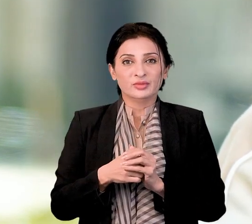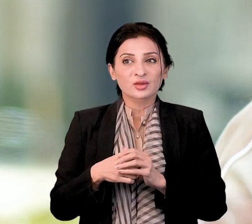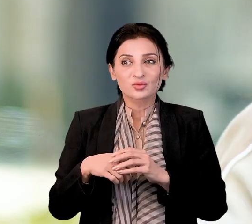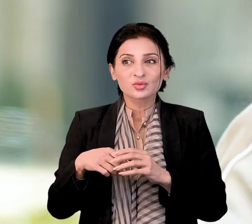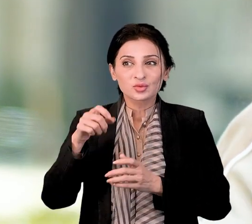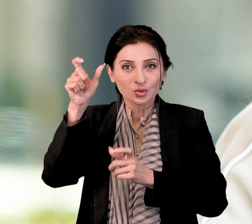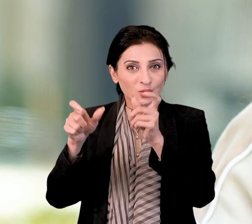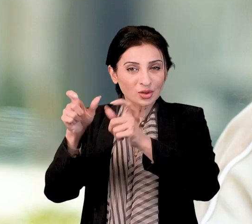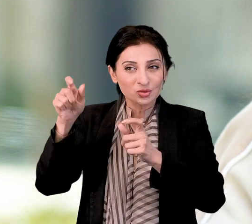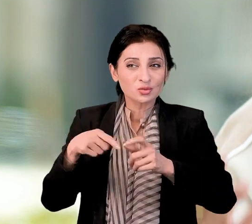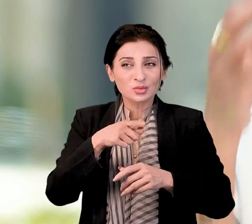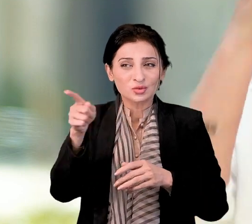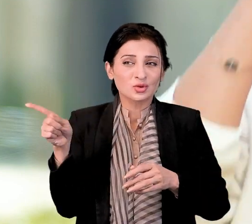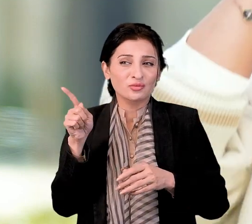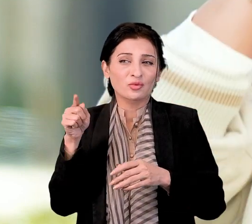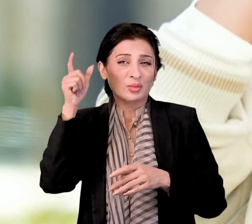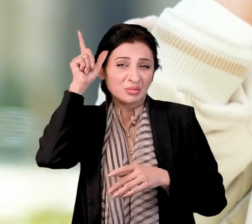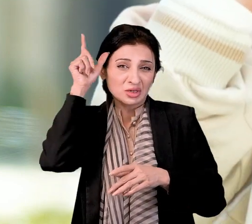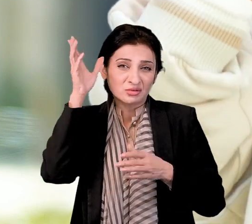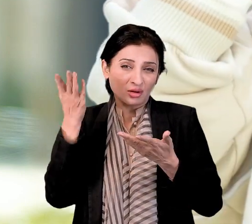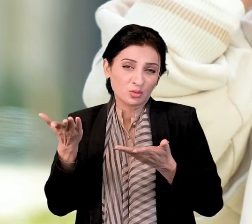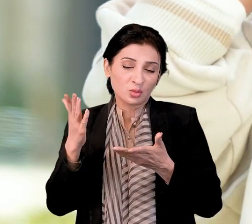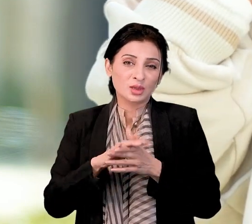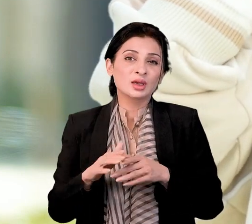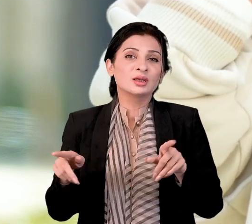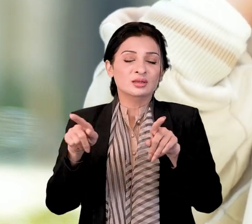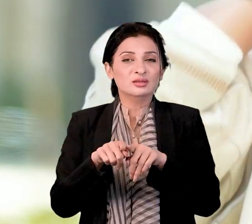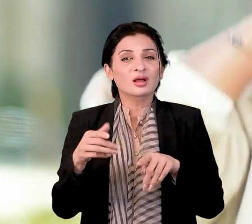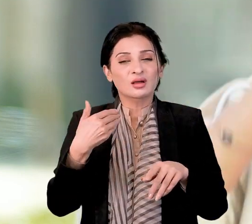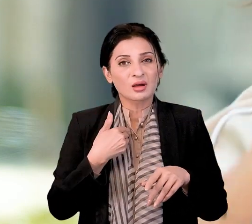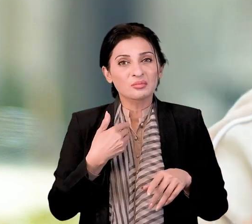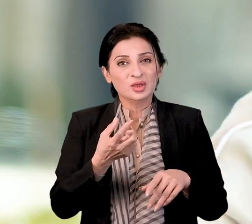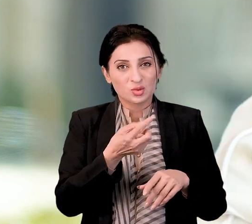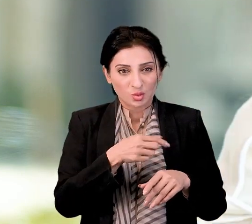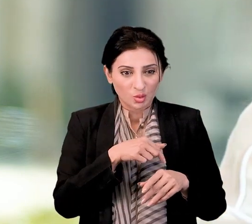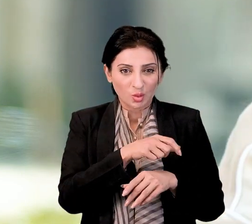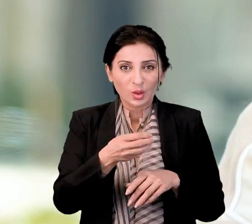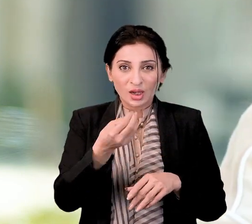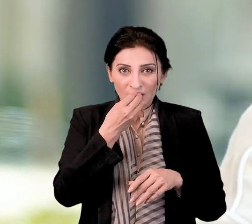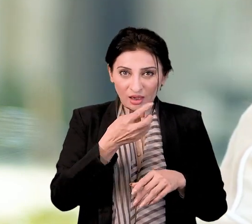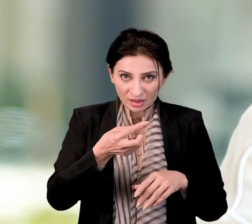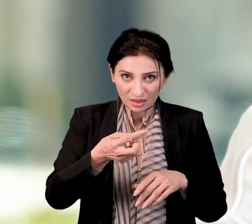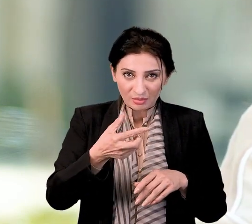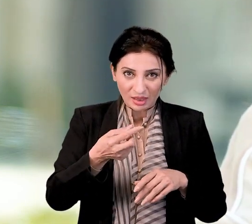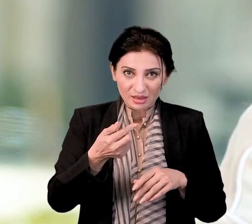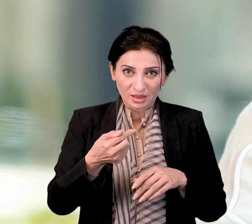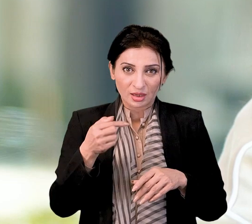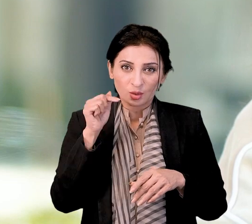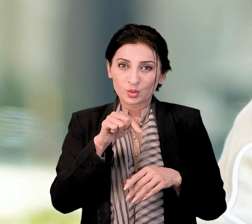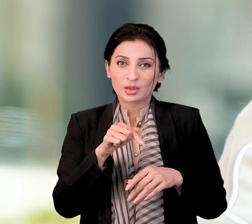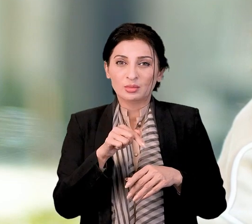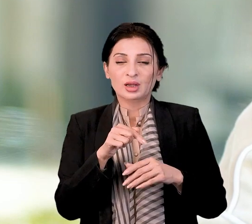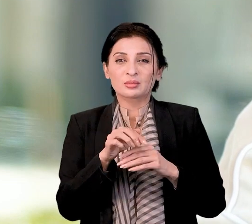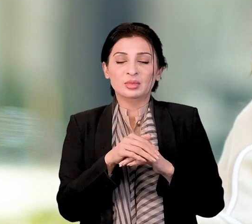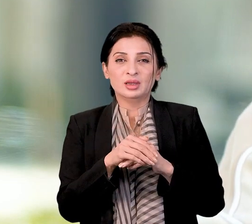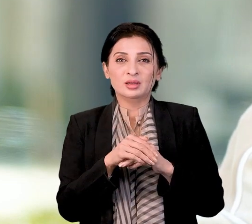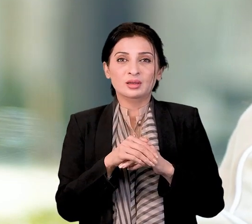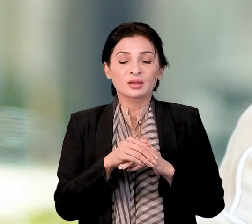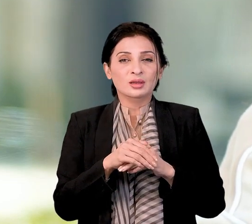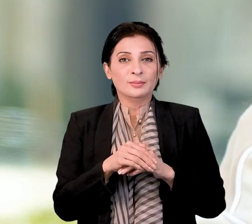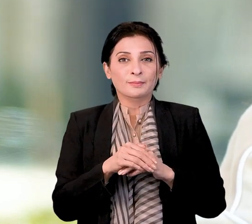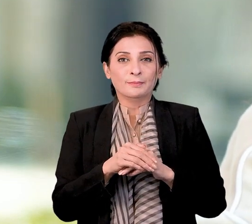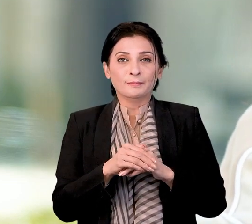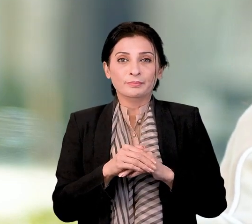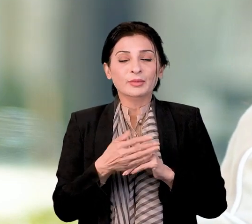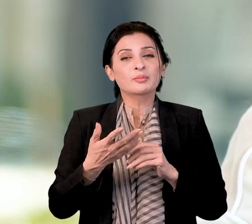एक एडहॉक वे के अंदर अपनी कॉस्टिंग और बिजनेस चला रहे होते हैं. आई फील दैट हैज़ रियली put a lot of stress on